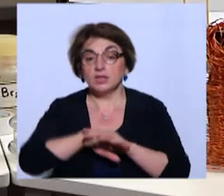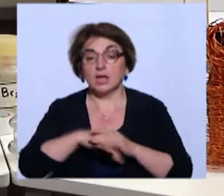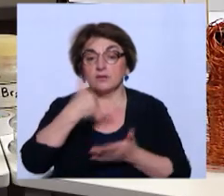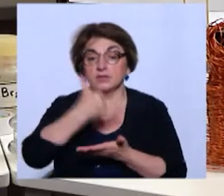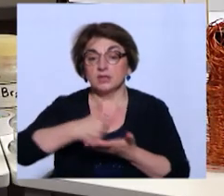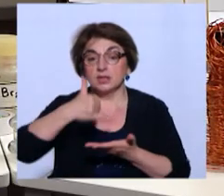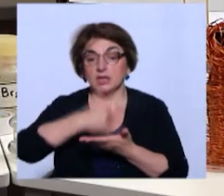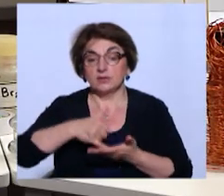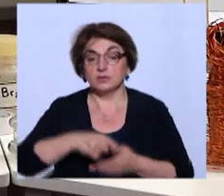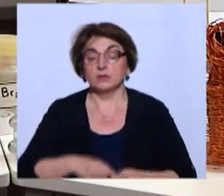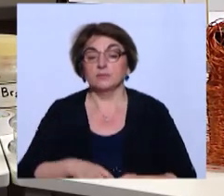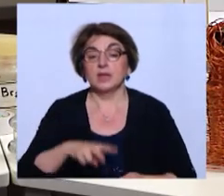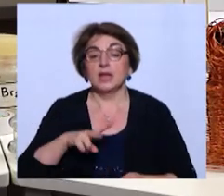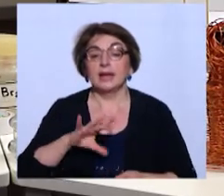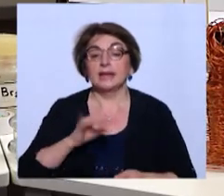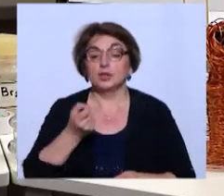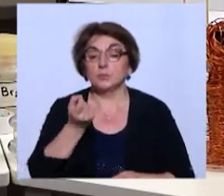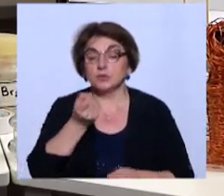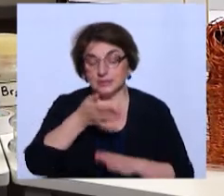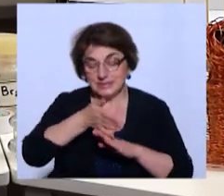ამოვიღოთ ლითიუმის მცირე ნაჭერი.